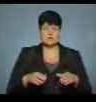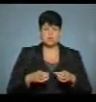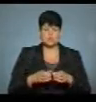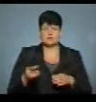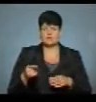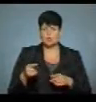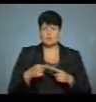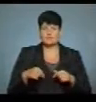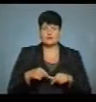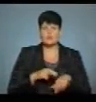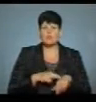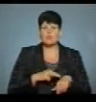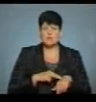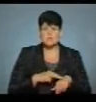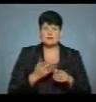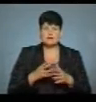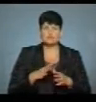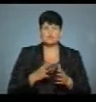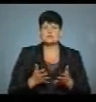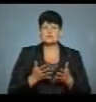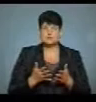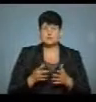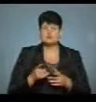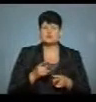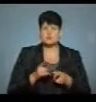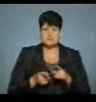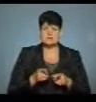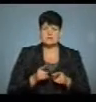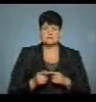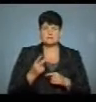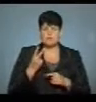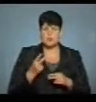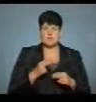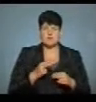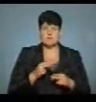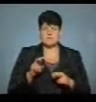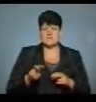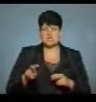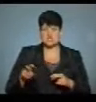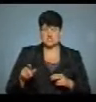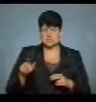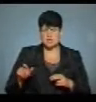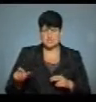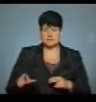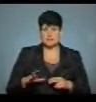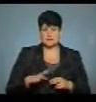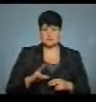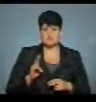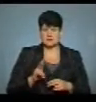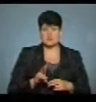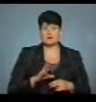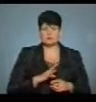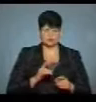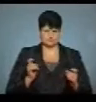відділу поліції, де було з'ясовано, що дійсно між 2 пасажирами, які перебували в тролейбусі, виник